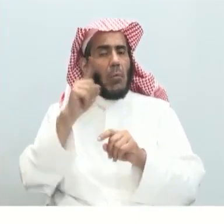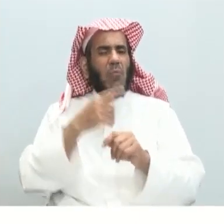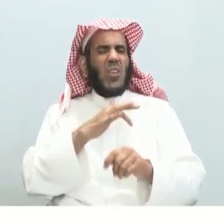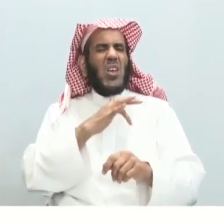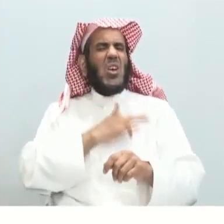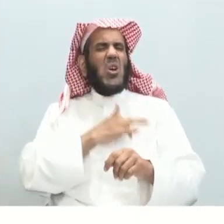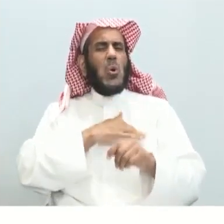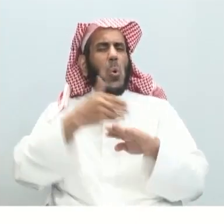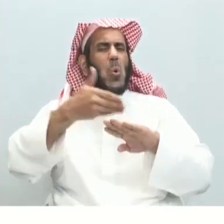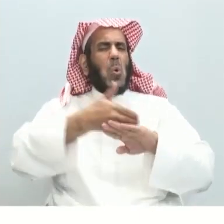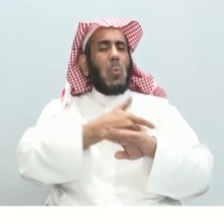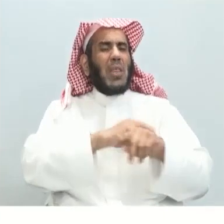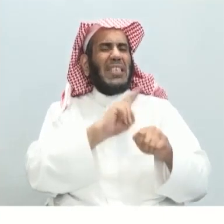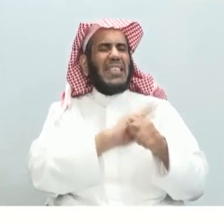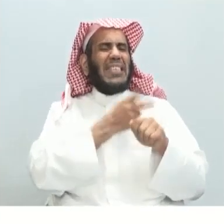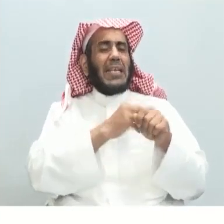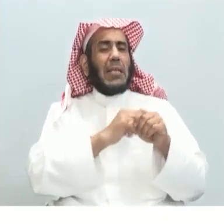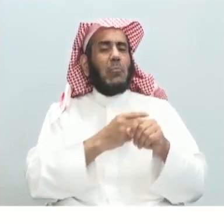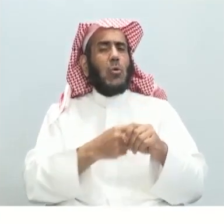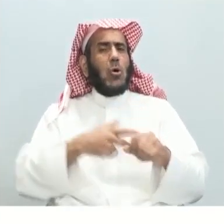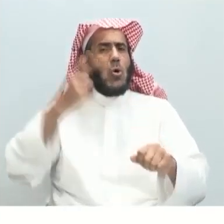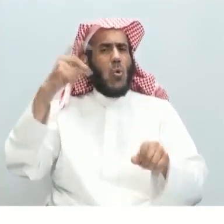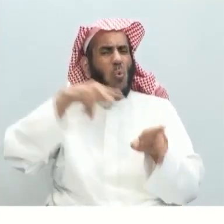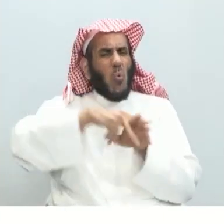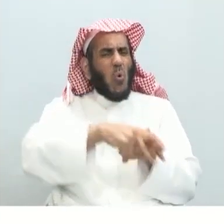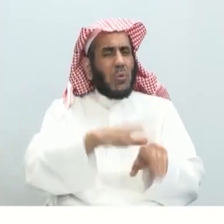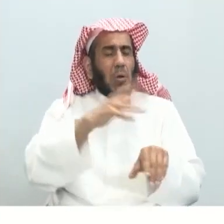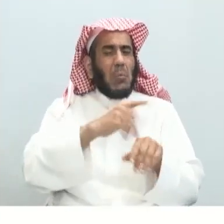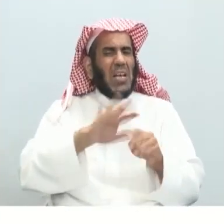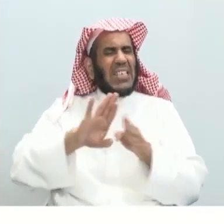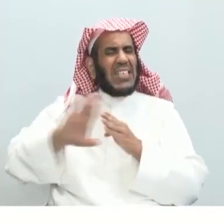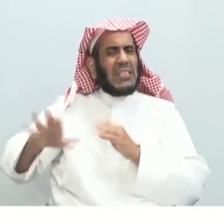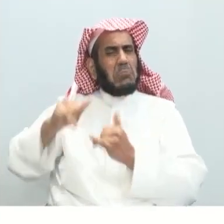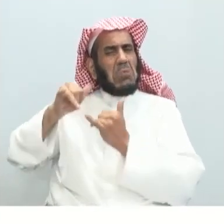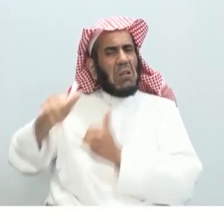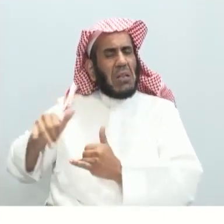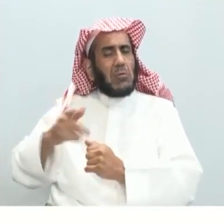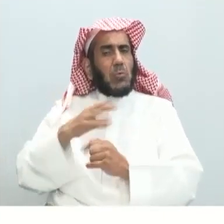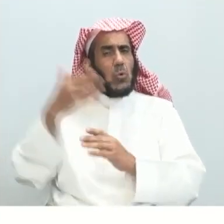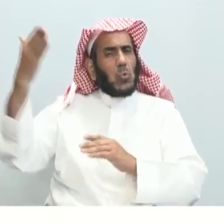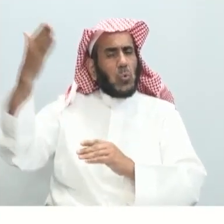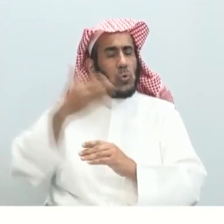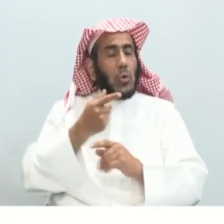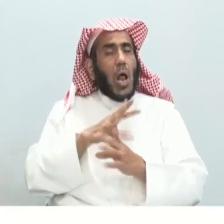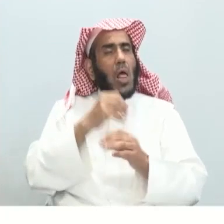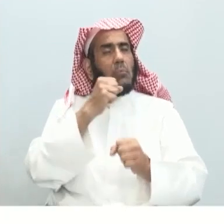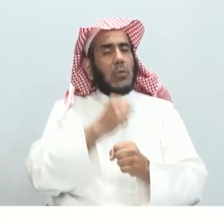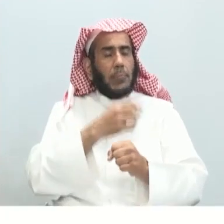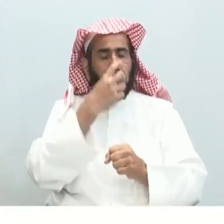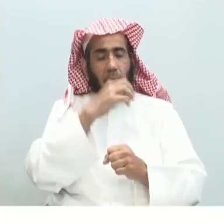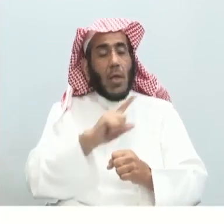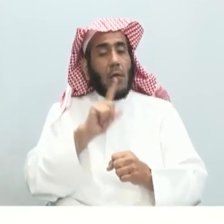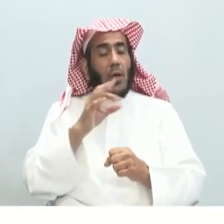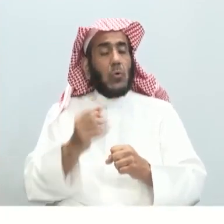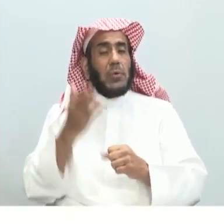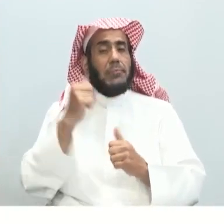قلوبهم هذا التكذيب ل عقوبه لهم على اعراضهم عما جاءت به الرسل عليهم السلام في قوله